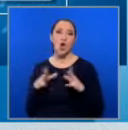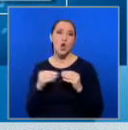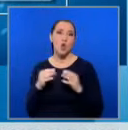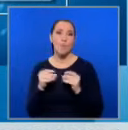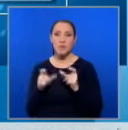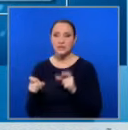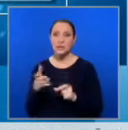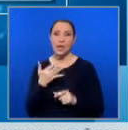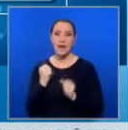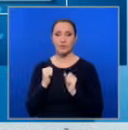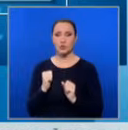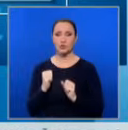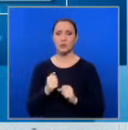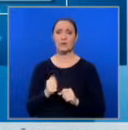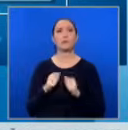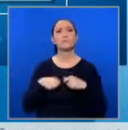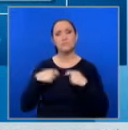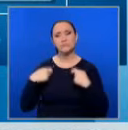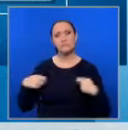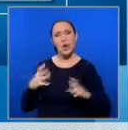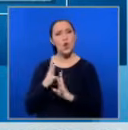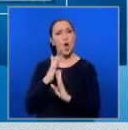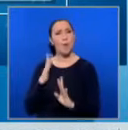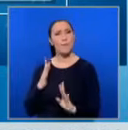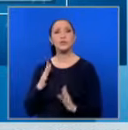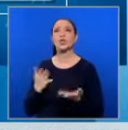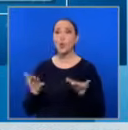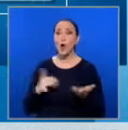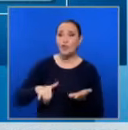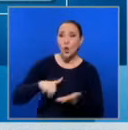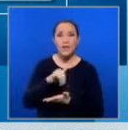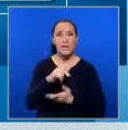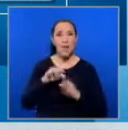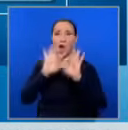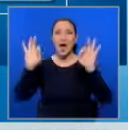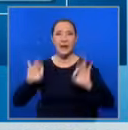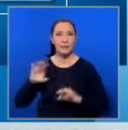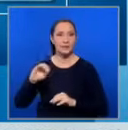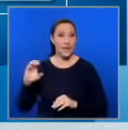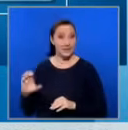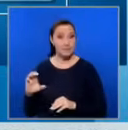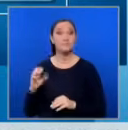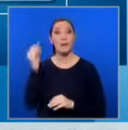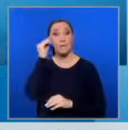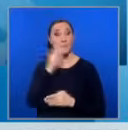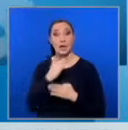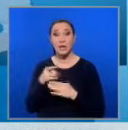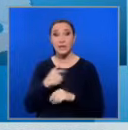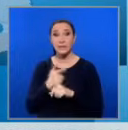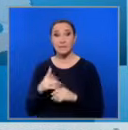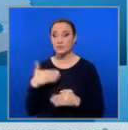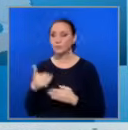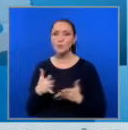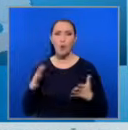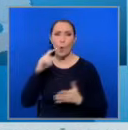вече няма да стоят на безкрайни опашки, когато летят в рамките на Европейския съюз. Нека напомня, че в края на тази седмица предстои